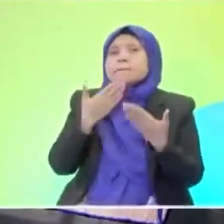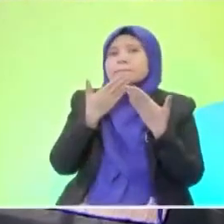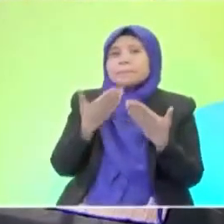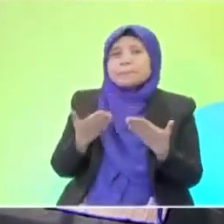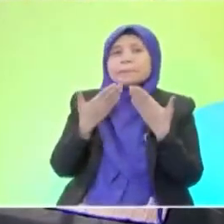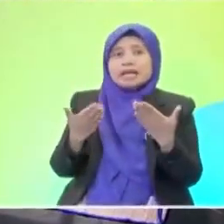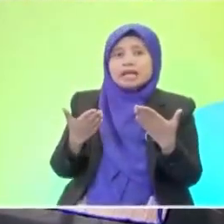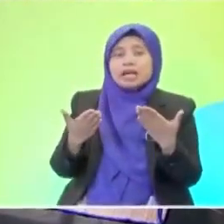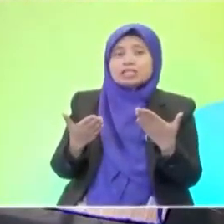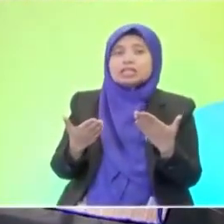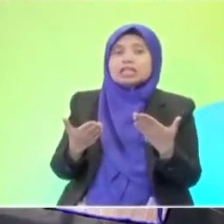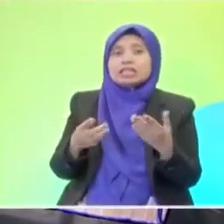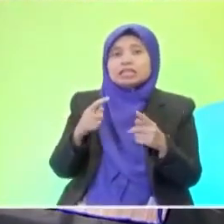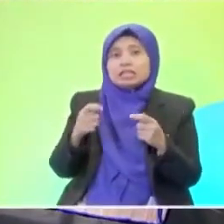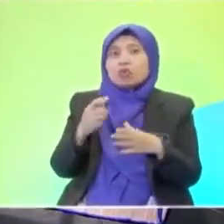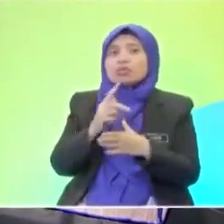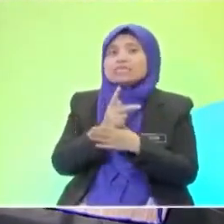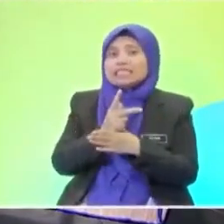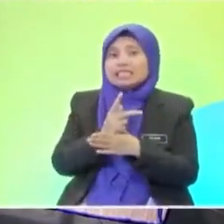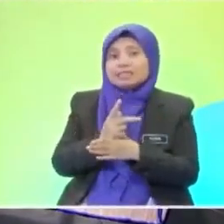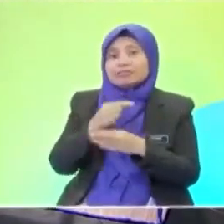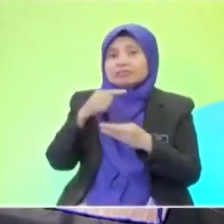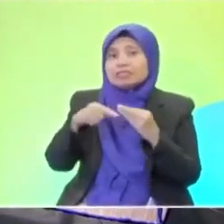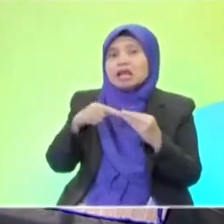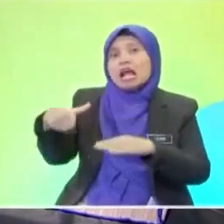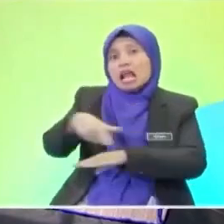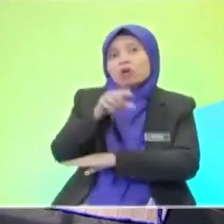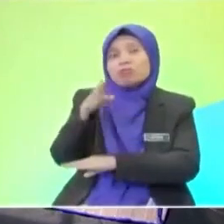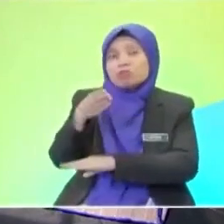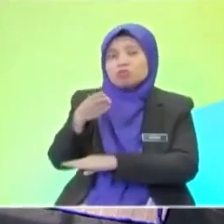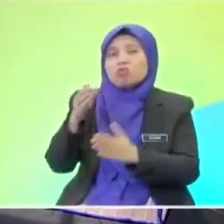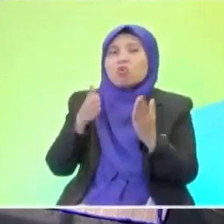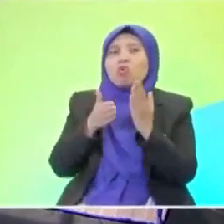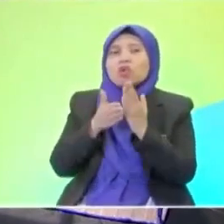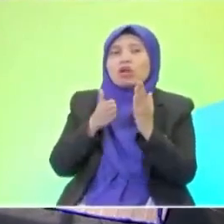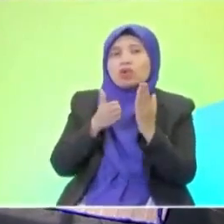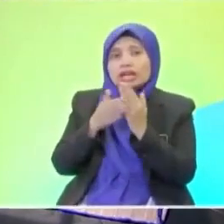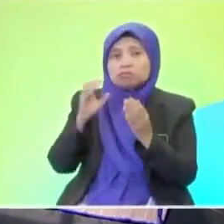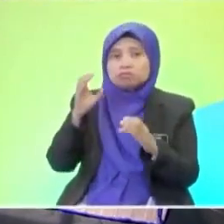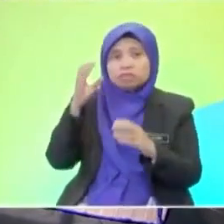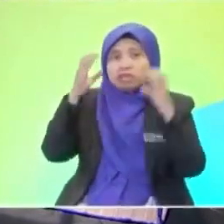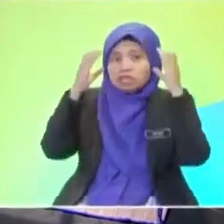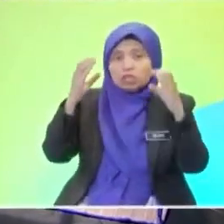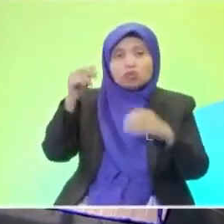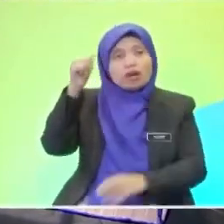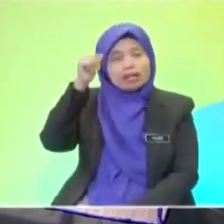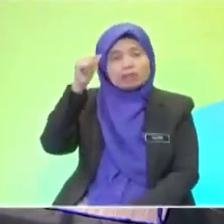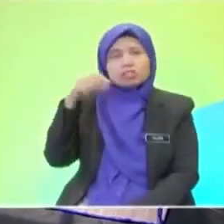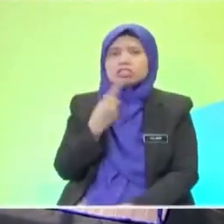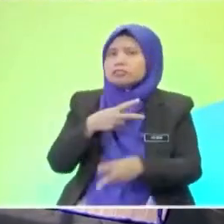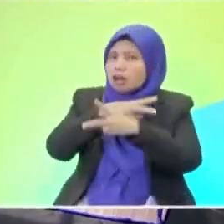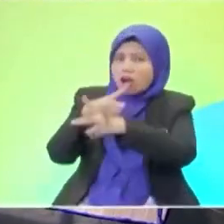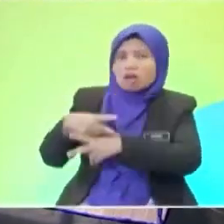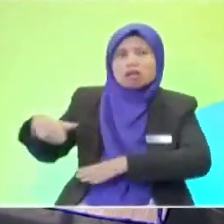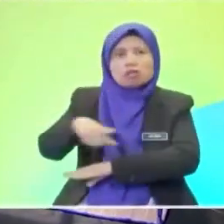diperkuat tentang laut biru yang pastinya banyak kita belajar hari ini dan kita sama-sama